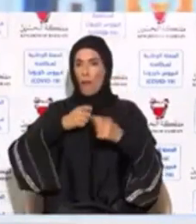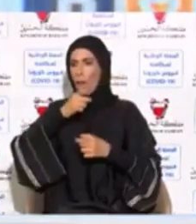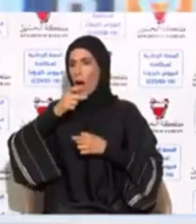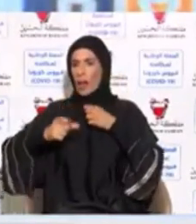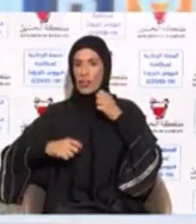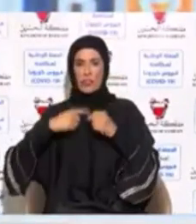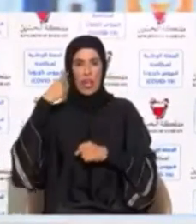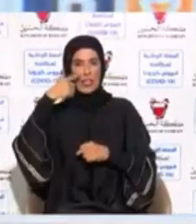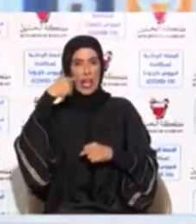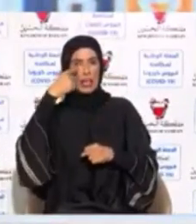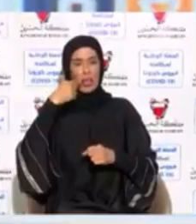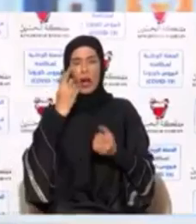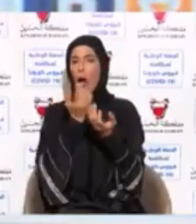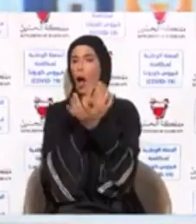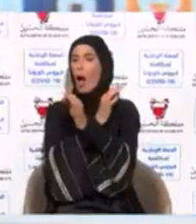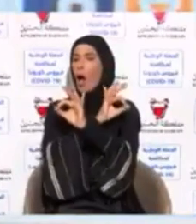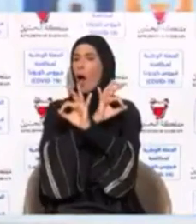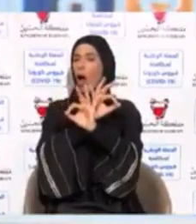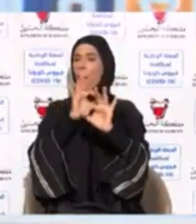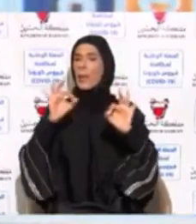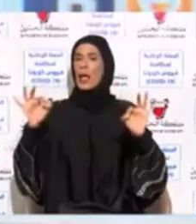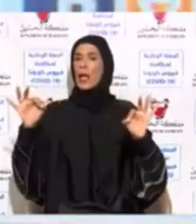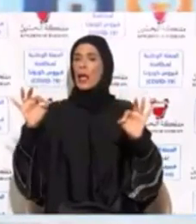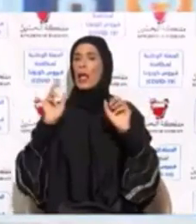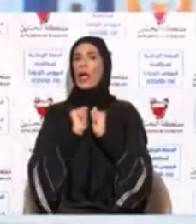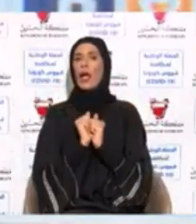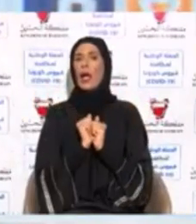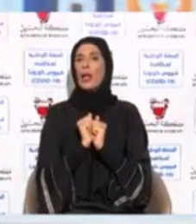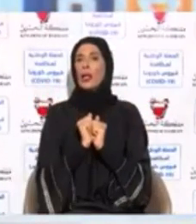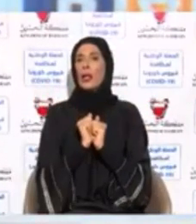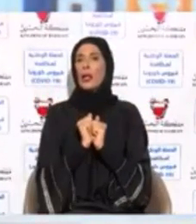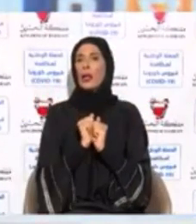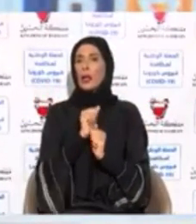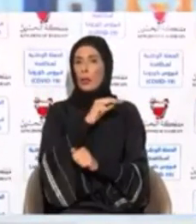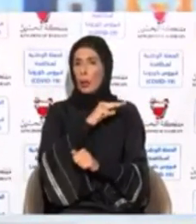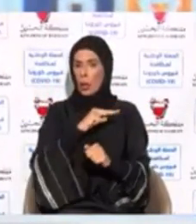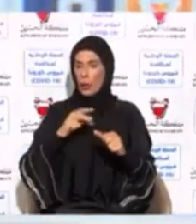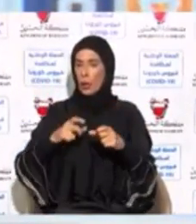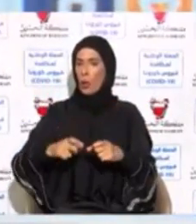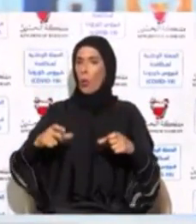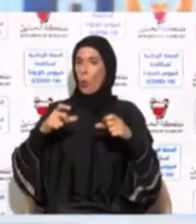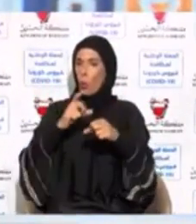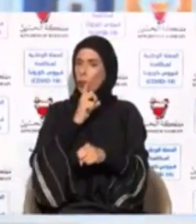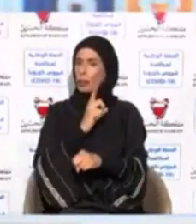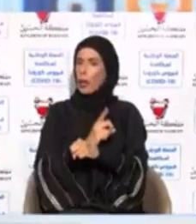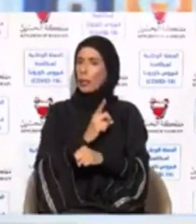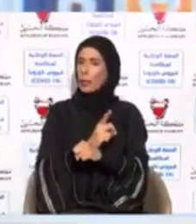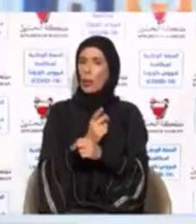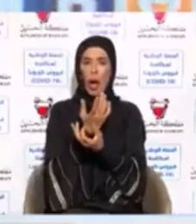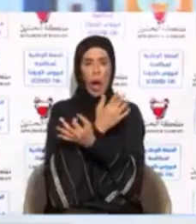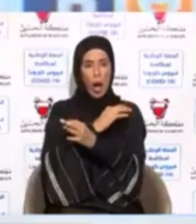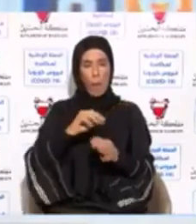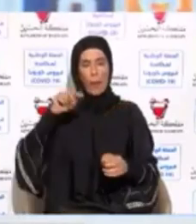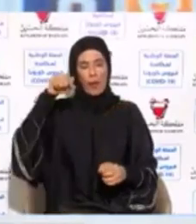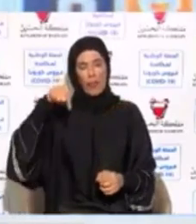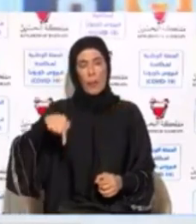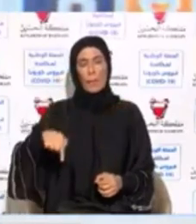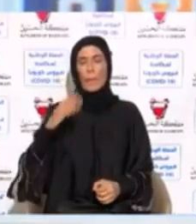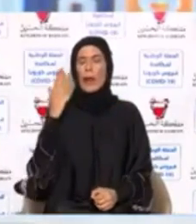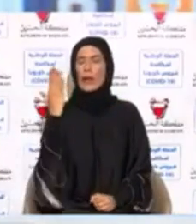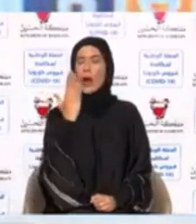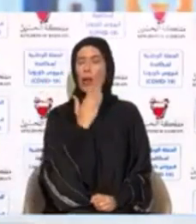كورونا COVID-19 لجميع أعضاء الهيئات الإدارية والتعليمية والفنية بالمدارس